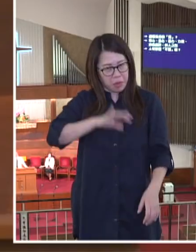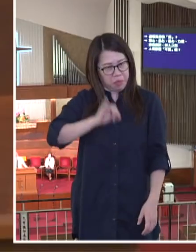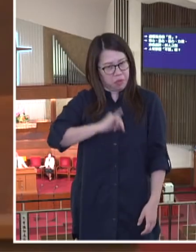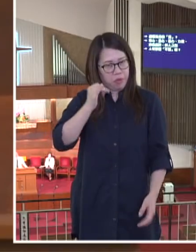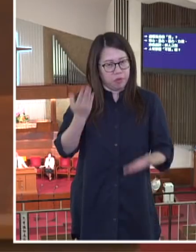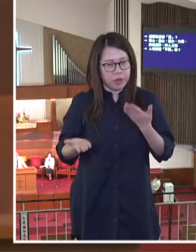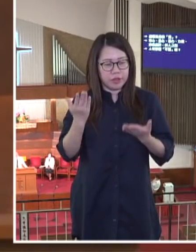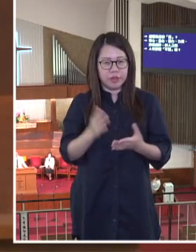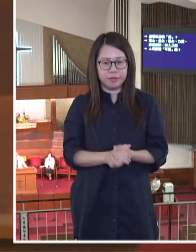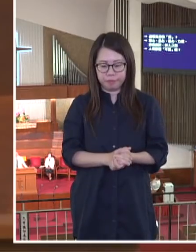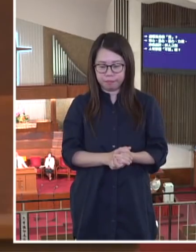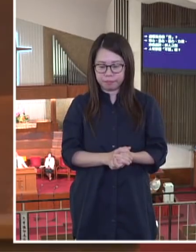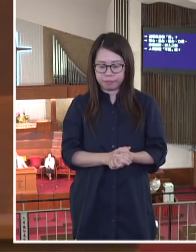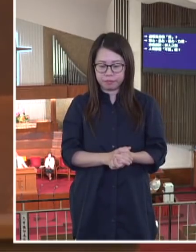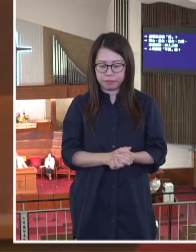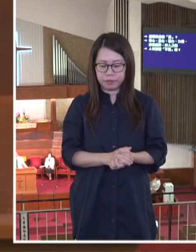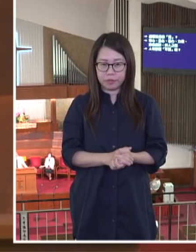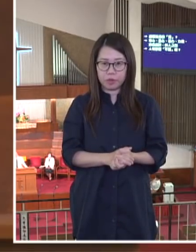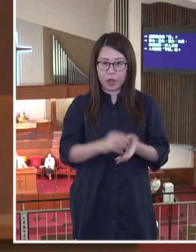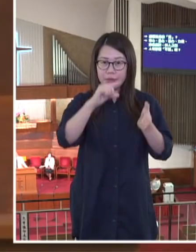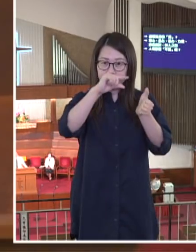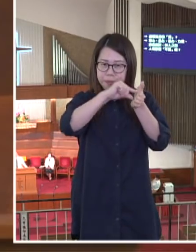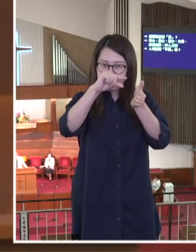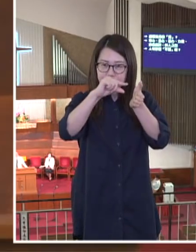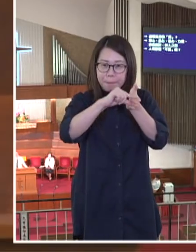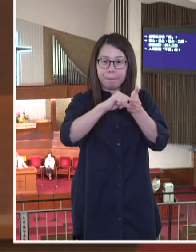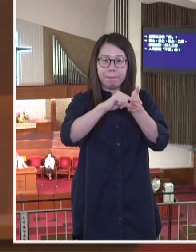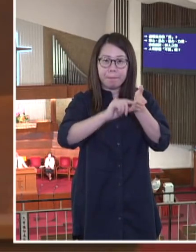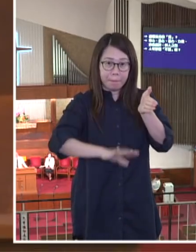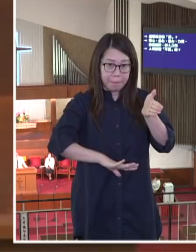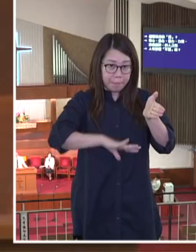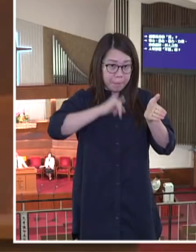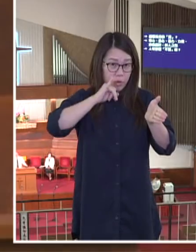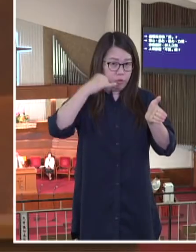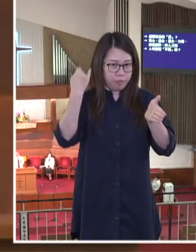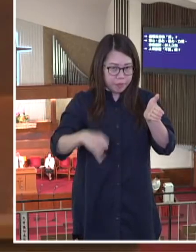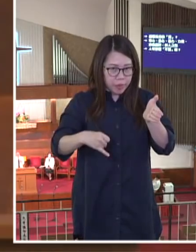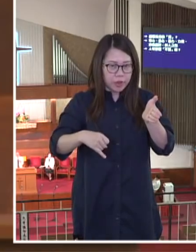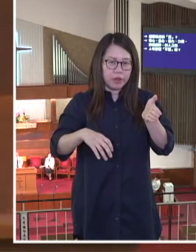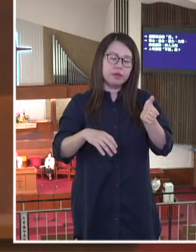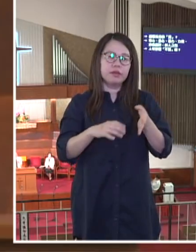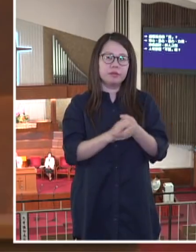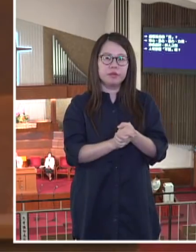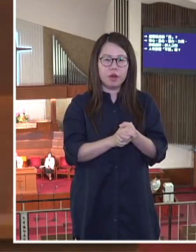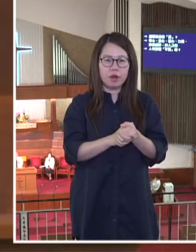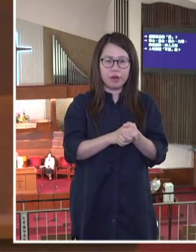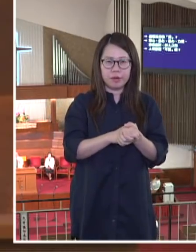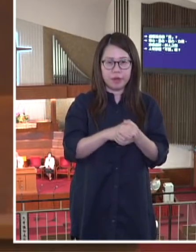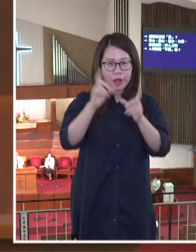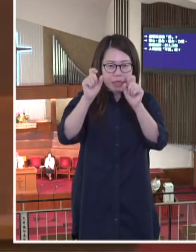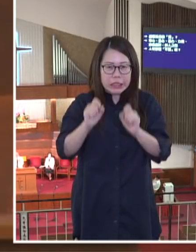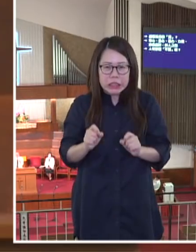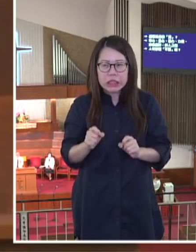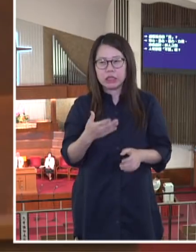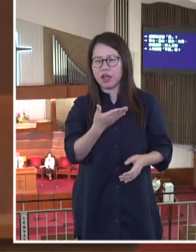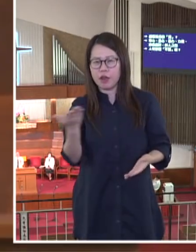多少少。所以不满其实有时不一定是一种很情绪化， 其实真的很实际上我失去了一些东西，